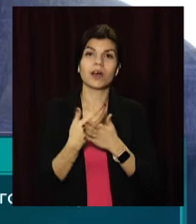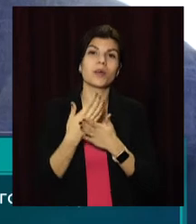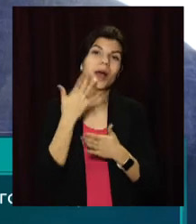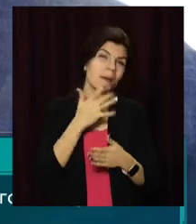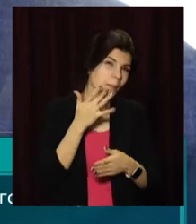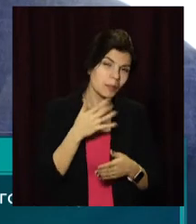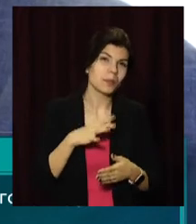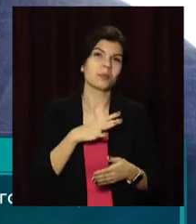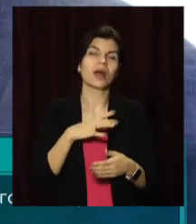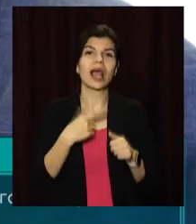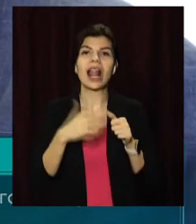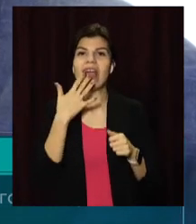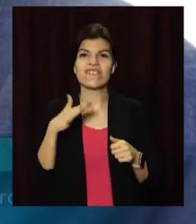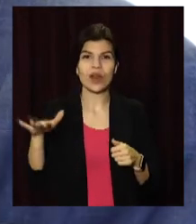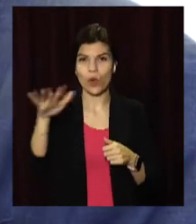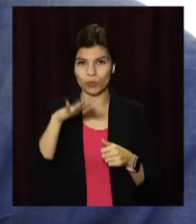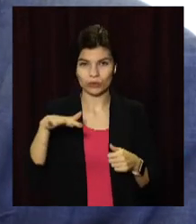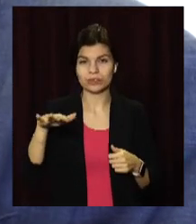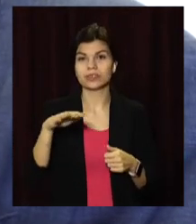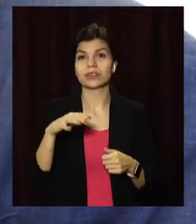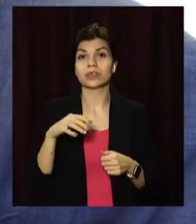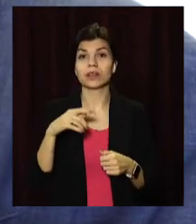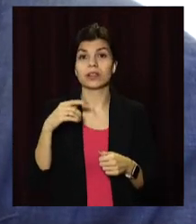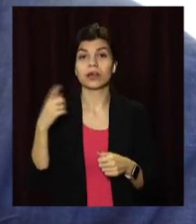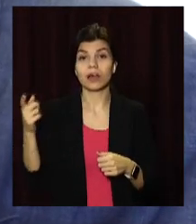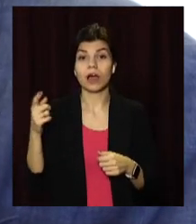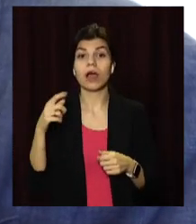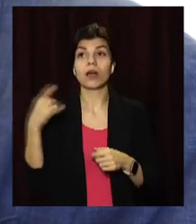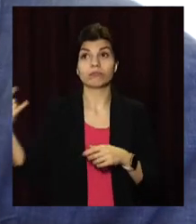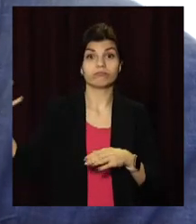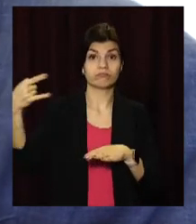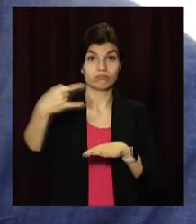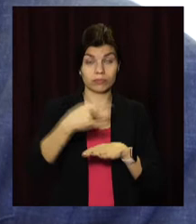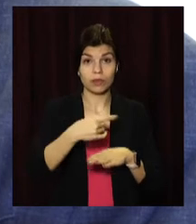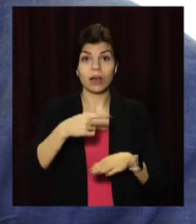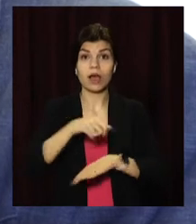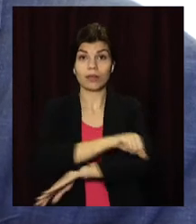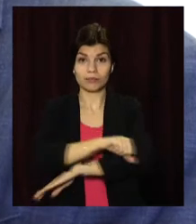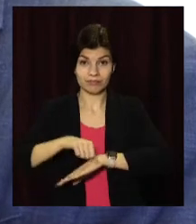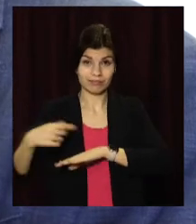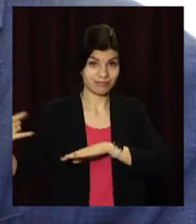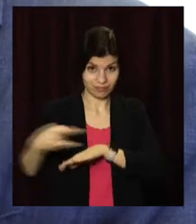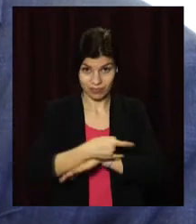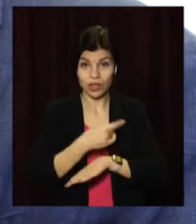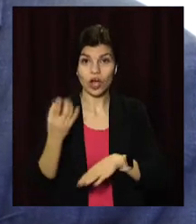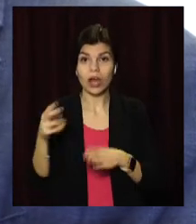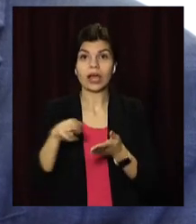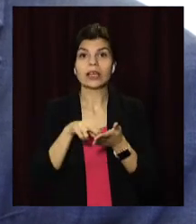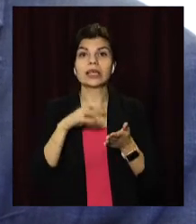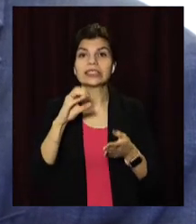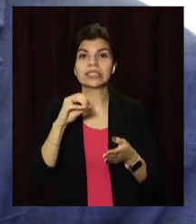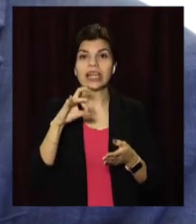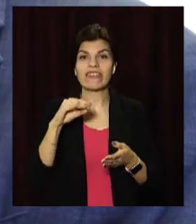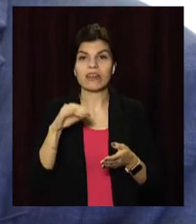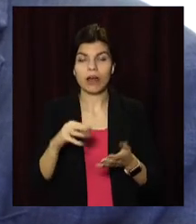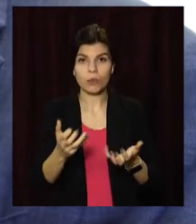Штати Америки або Європейський Союз, йому ще необхідно після проходження митного контролю пройти сертифікацію